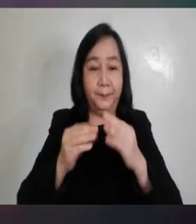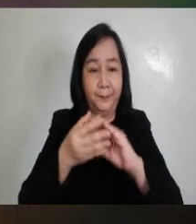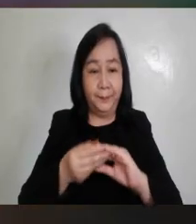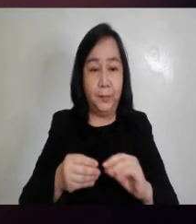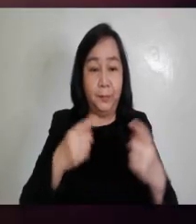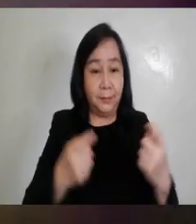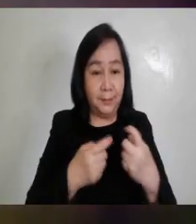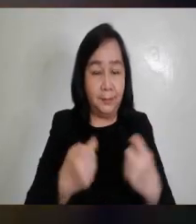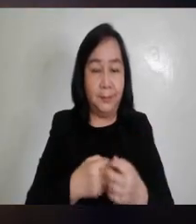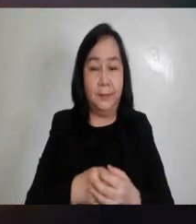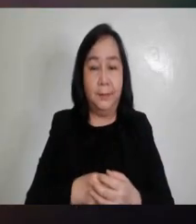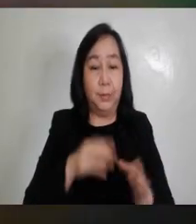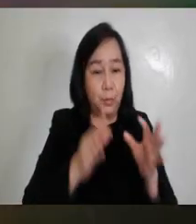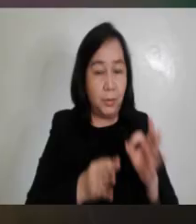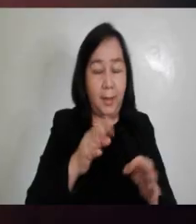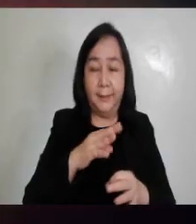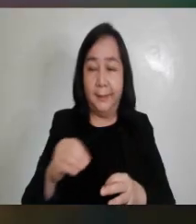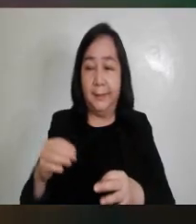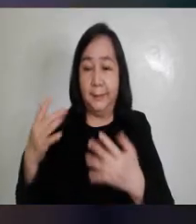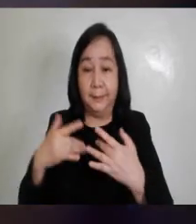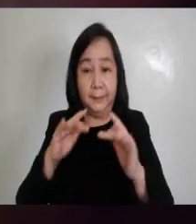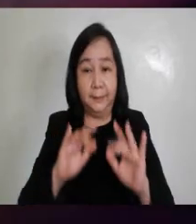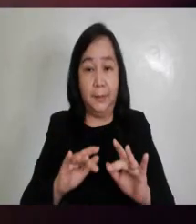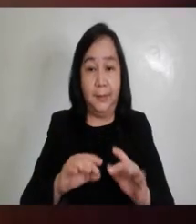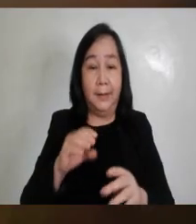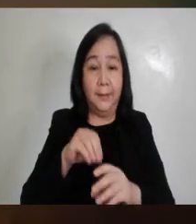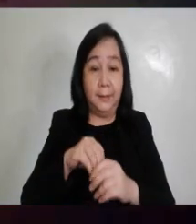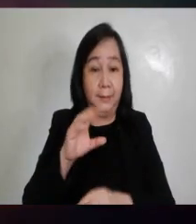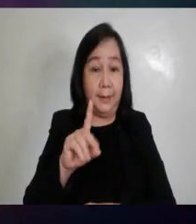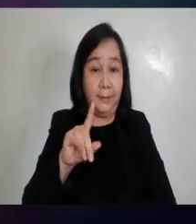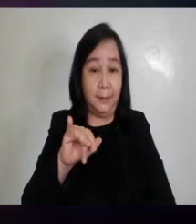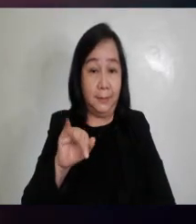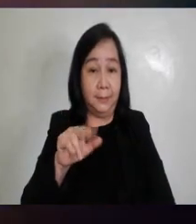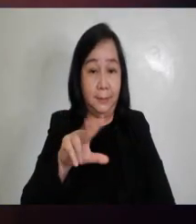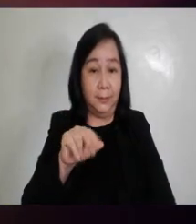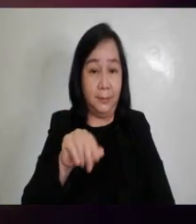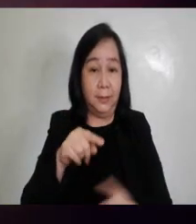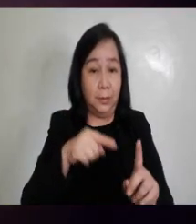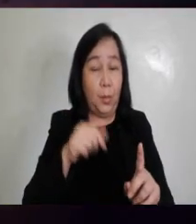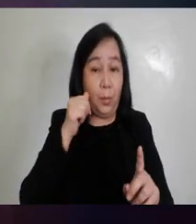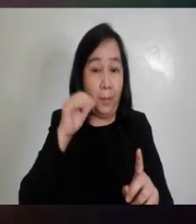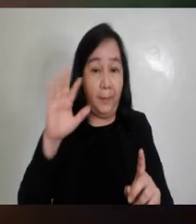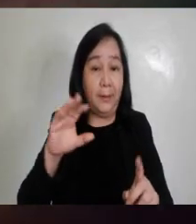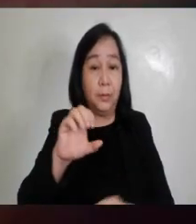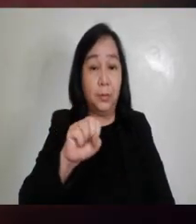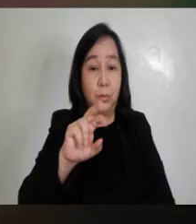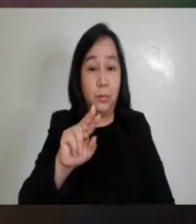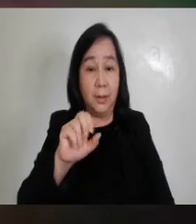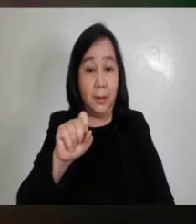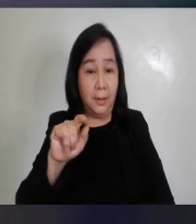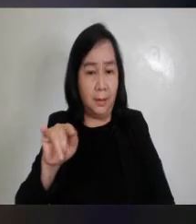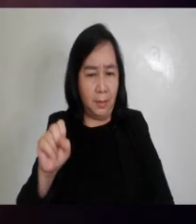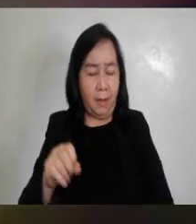kwento ng kasalanan, paghuhusga at awa. Sa Daniel 13, isang walang salang babae na si